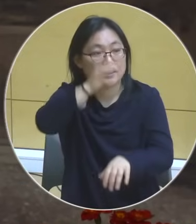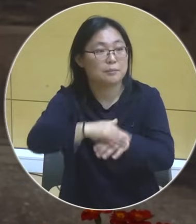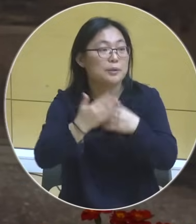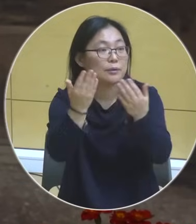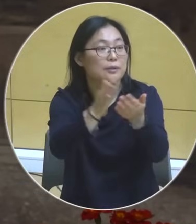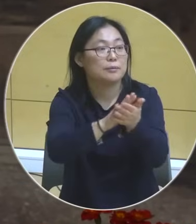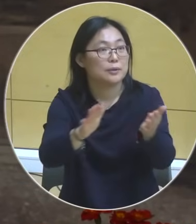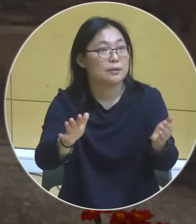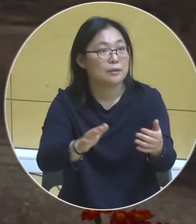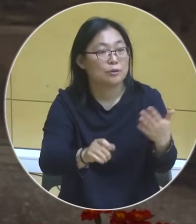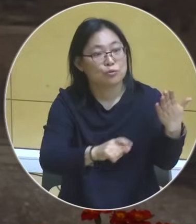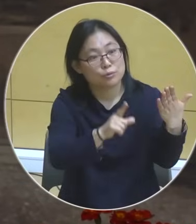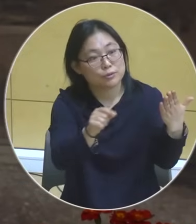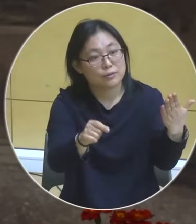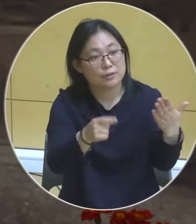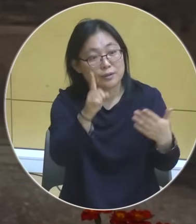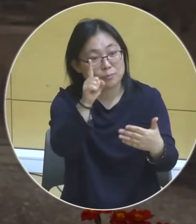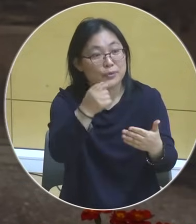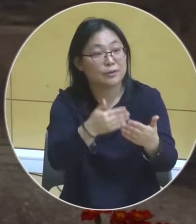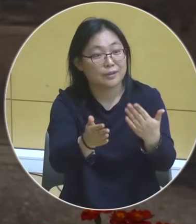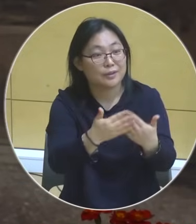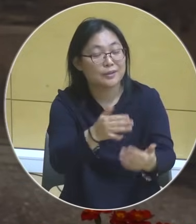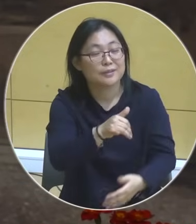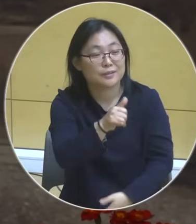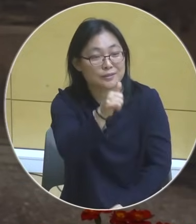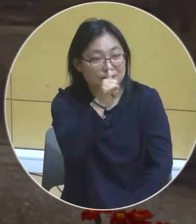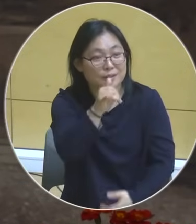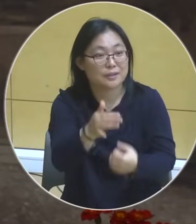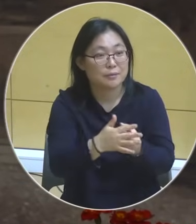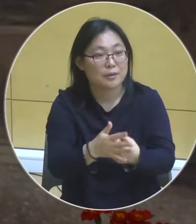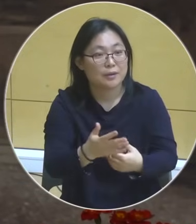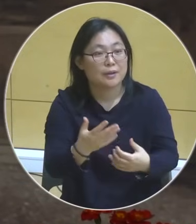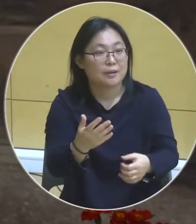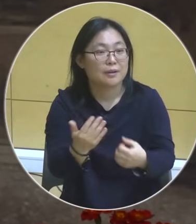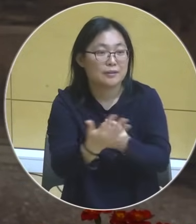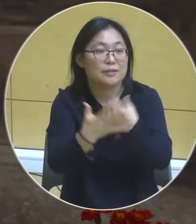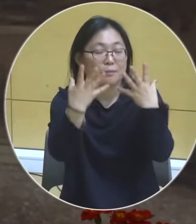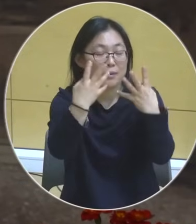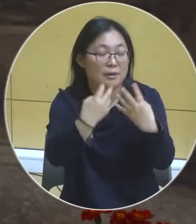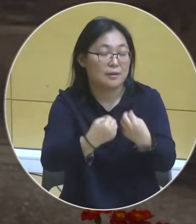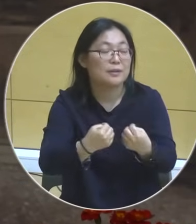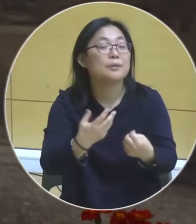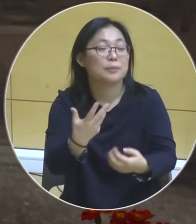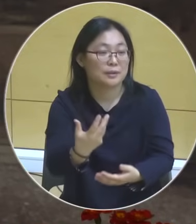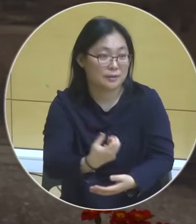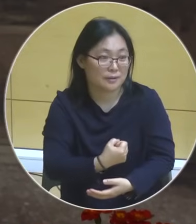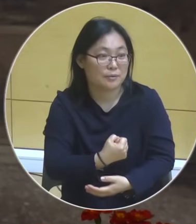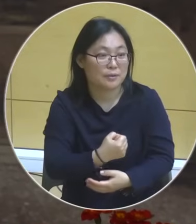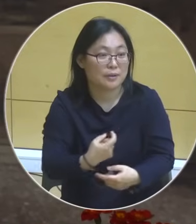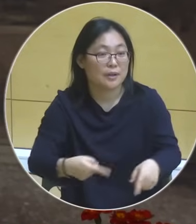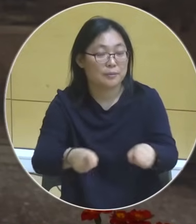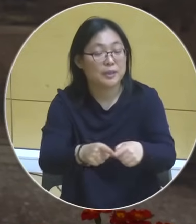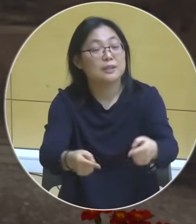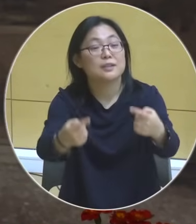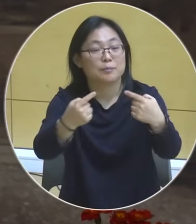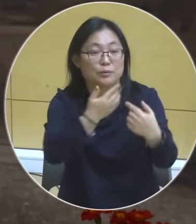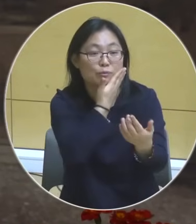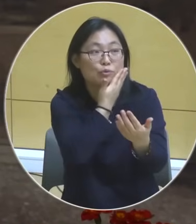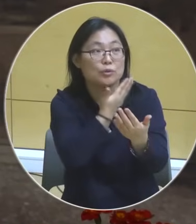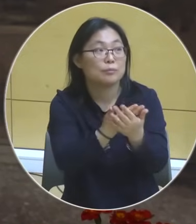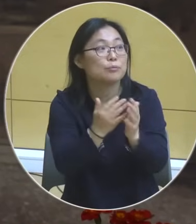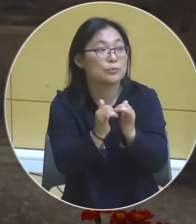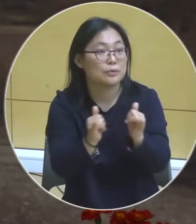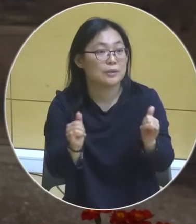됩니다. 9월 달에 여러분 한번 찬양 예배 드렸는데 굉장히 많이 은혜 받으시고 또 함께 참여하는 귀한